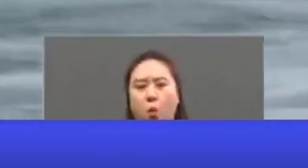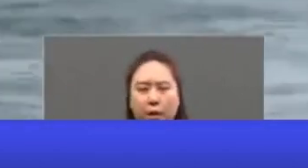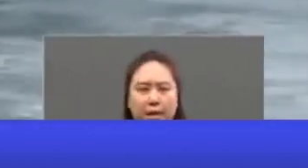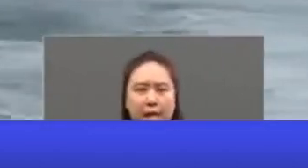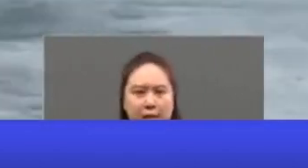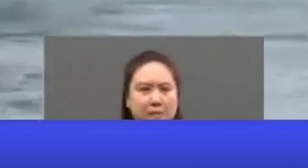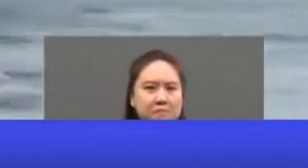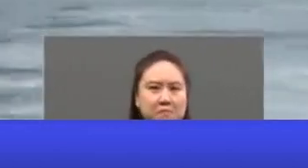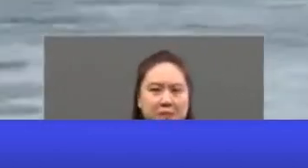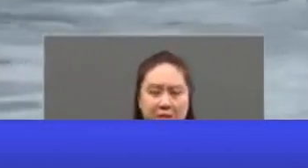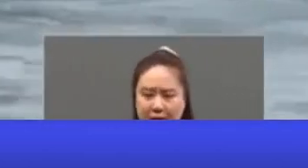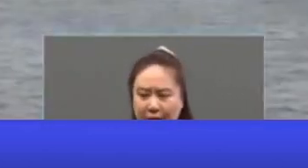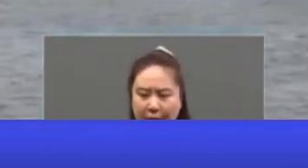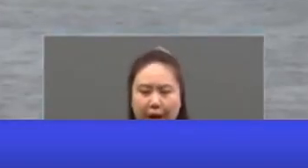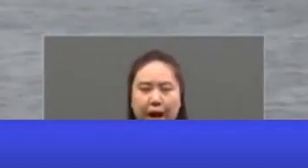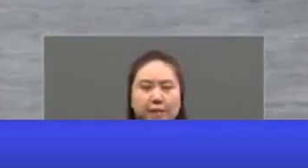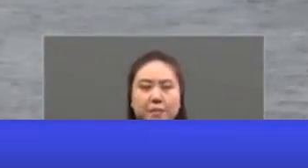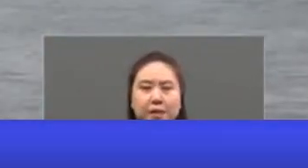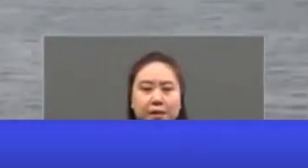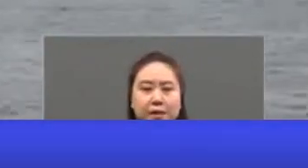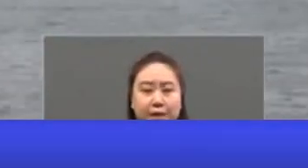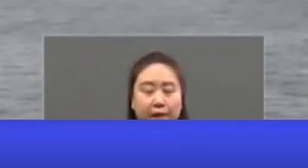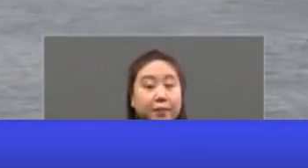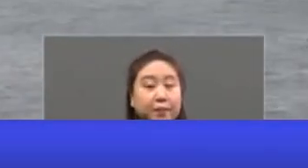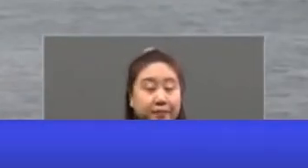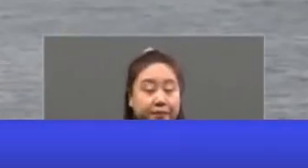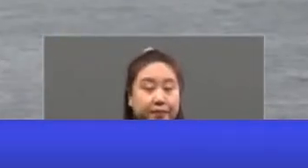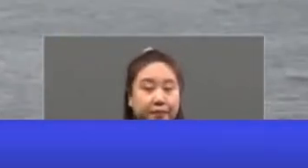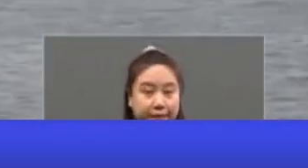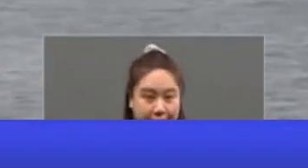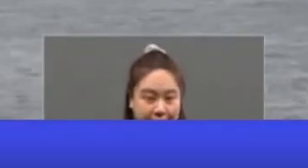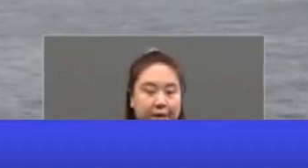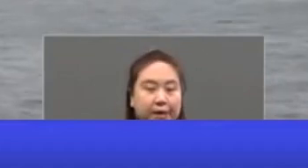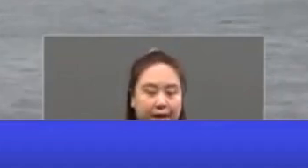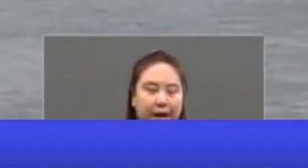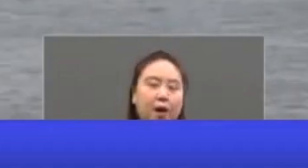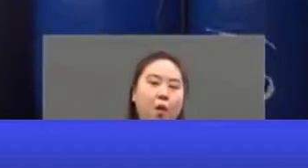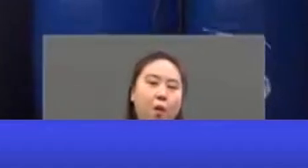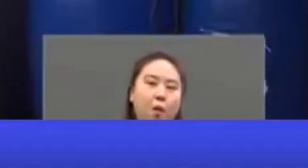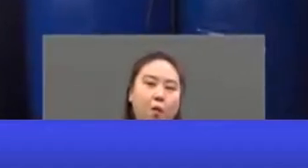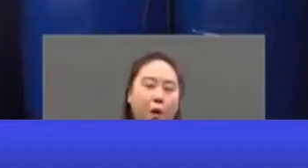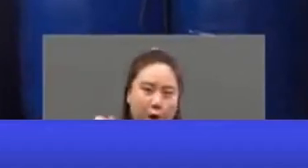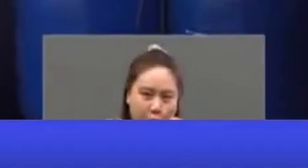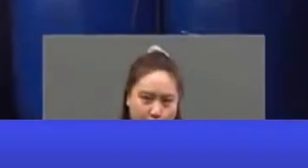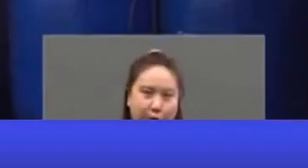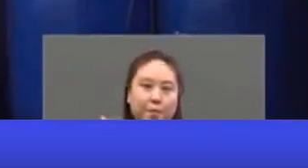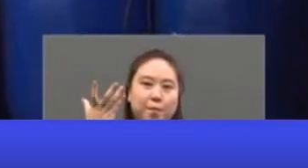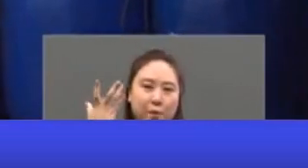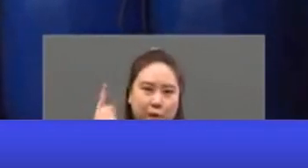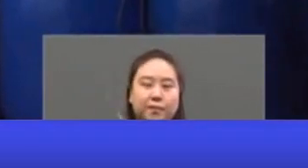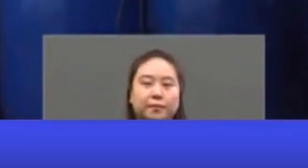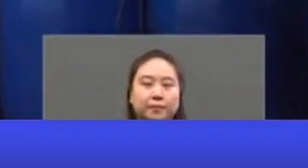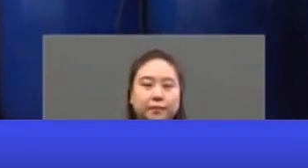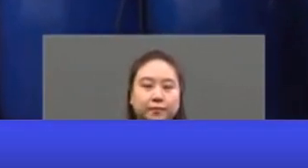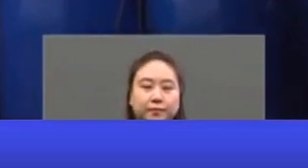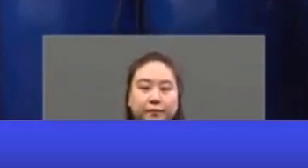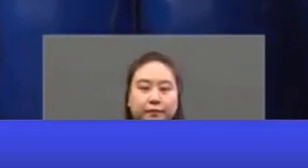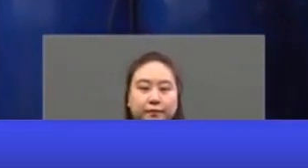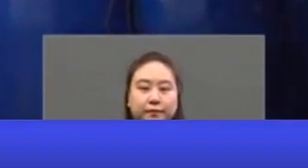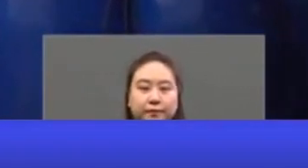ญในเรื่องนี้เพิ่มเติมมากขึ้นเรื่อยๆนะครับดูแล้วเนี่ยปีนึงเราส่งออกสินค้าประมงเนี่ยประมาณ